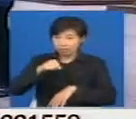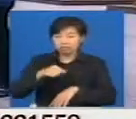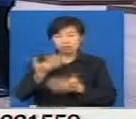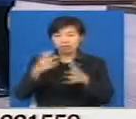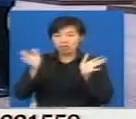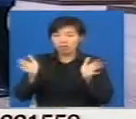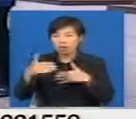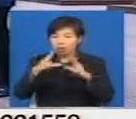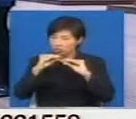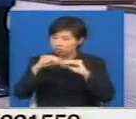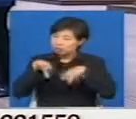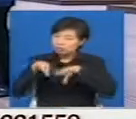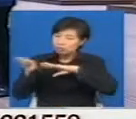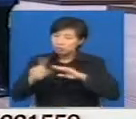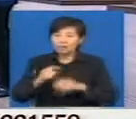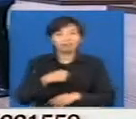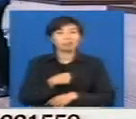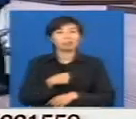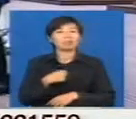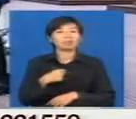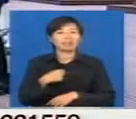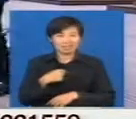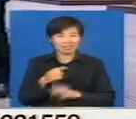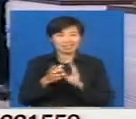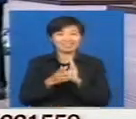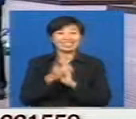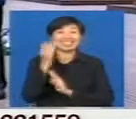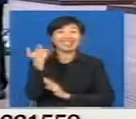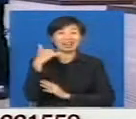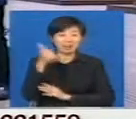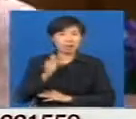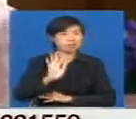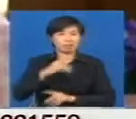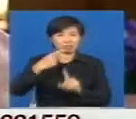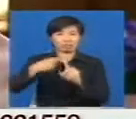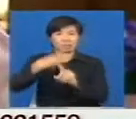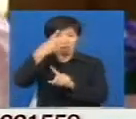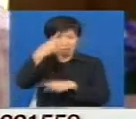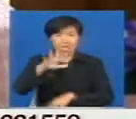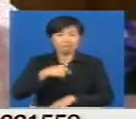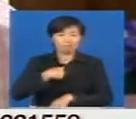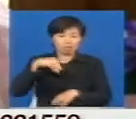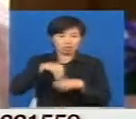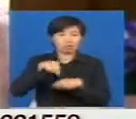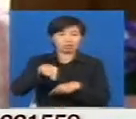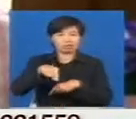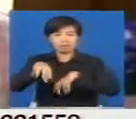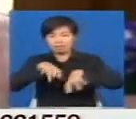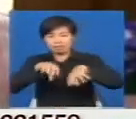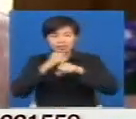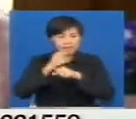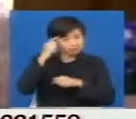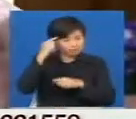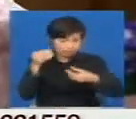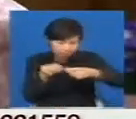มเนี่ยไม่ได้มาอาทิตย์ที่แล้วหรอกครับมา เดี๋ยวมัน 2เดือนแล้วเป็นหัวหน้าคนงานนะครับก็ช่วยคิดช่วยท